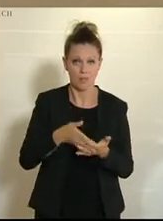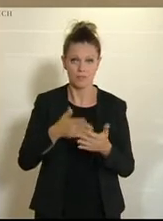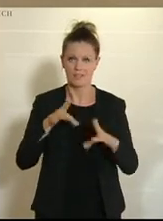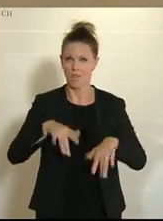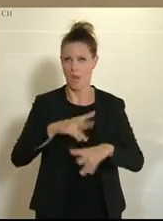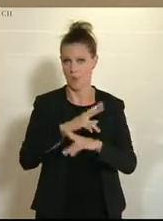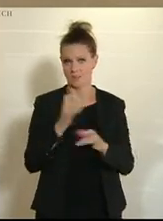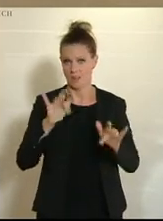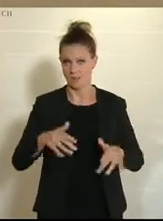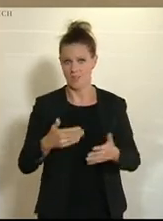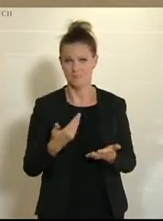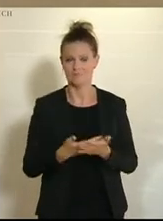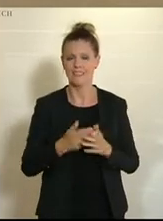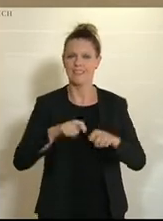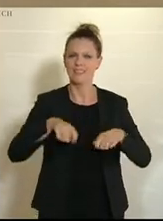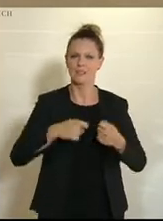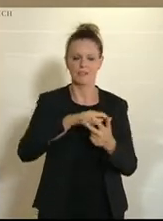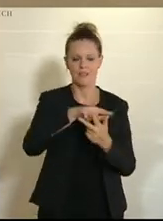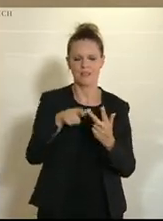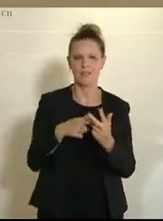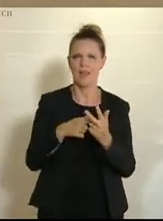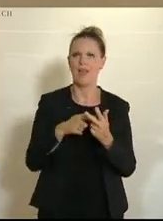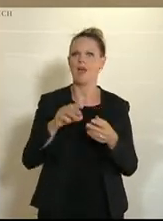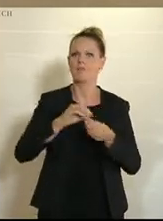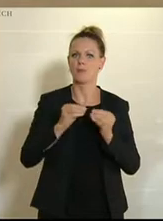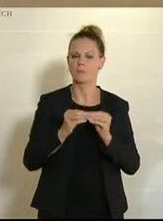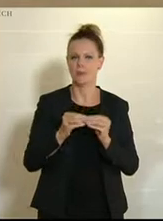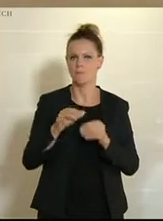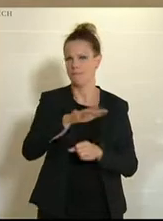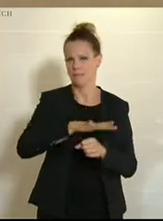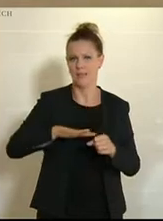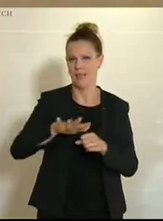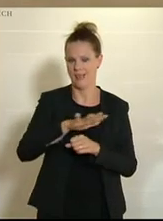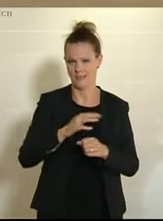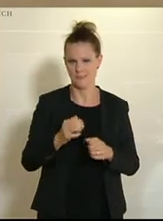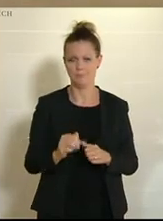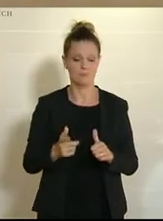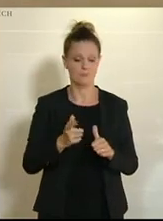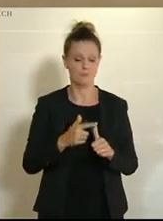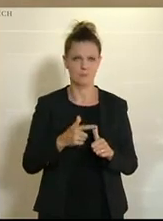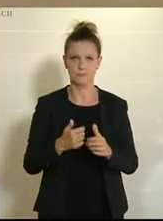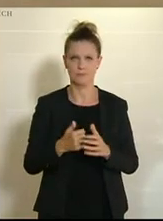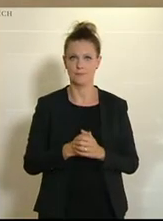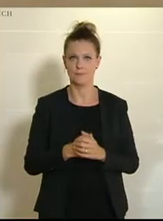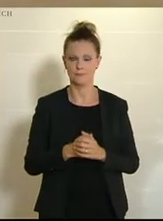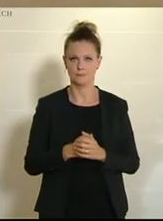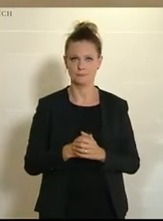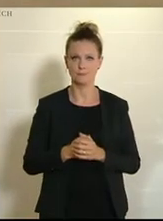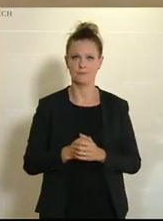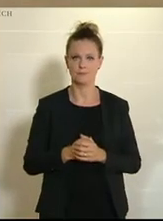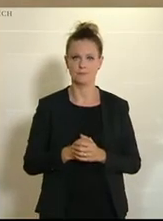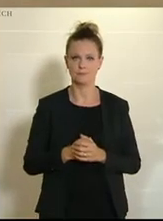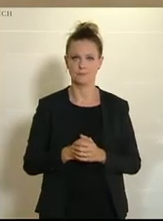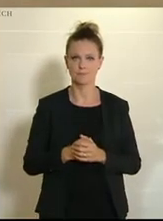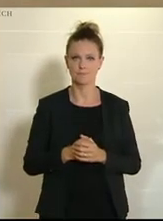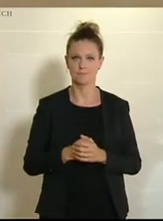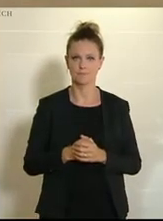drei Problembereiche nennen, wo so jemand in Österreich Schwierigkeiten hat. Das erste ist, dass er